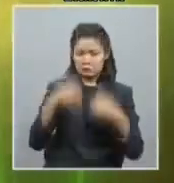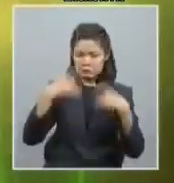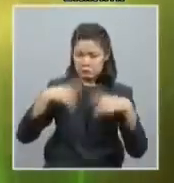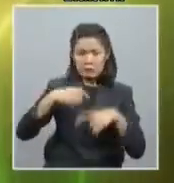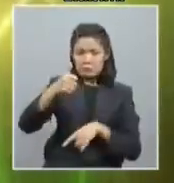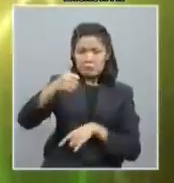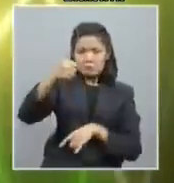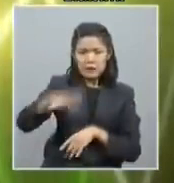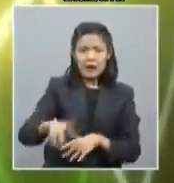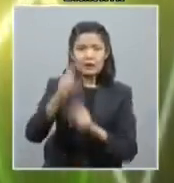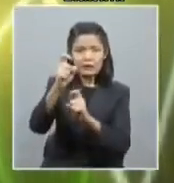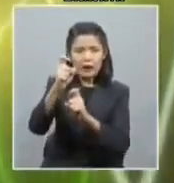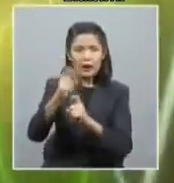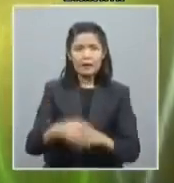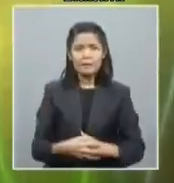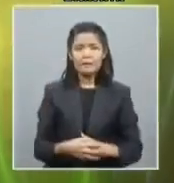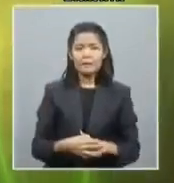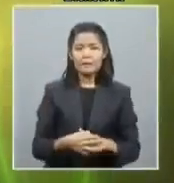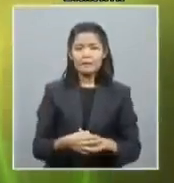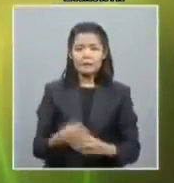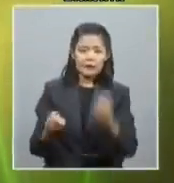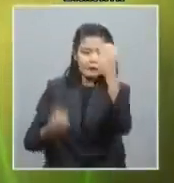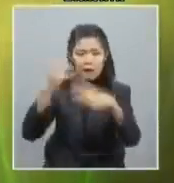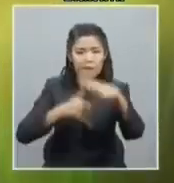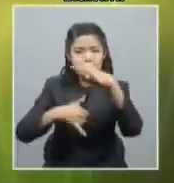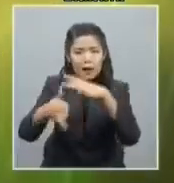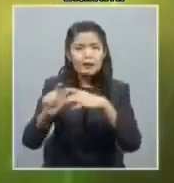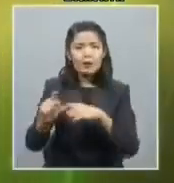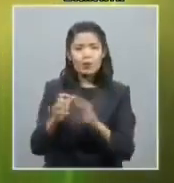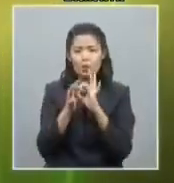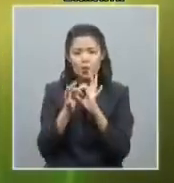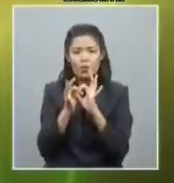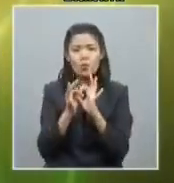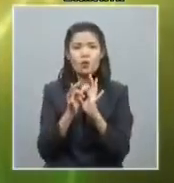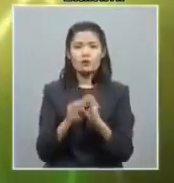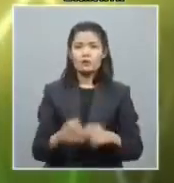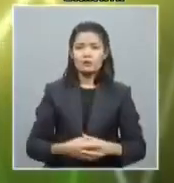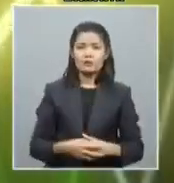ครับครับเราต้องเข้าป่าอยู่มั่งเลยมั่งนั่นเป็นห่วงเราเป็นห่วงมันเป็นห่วงกัน